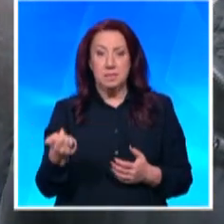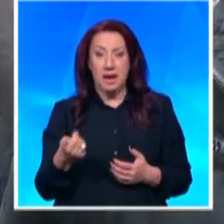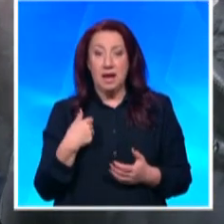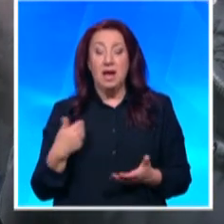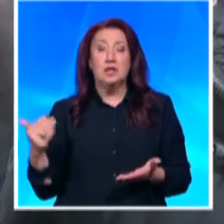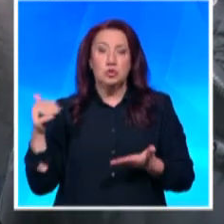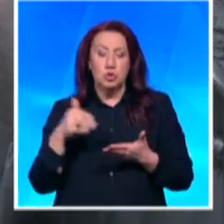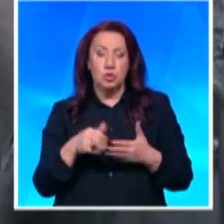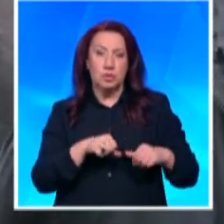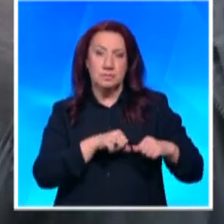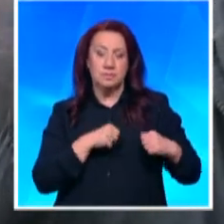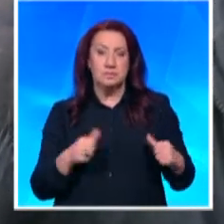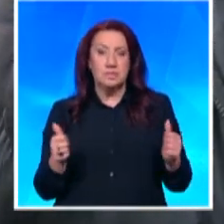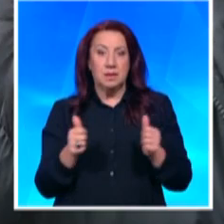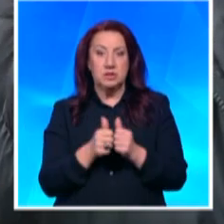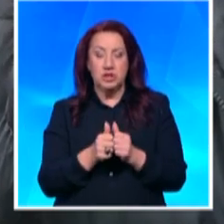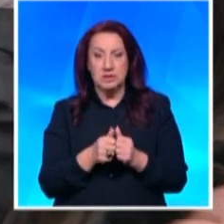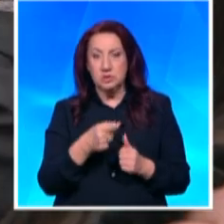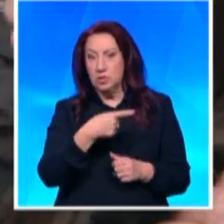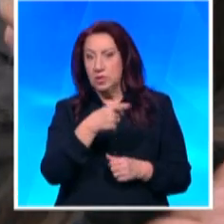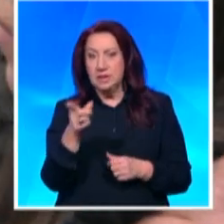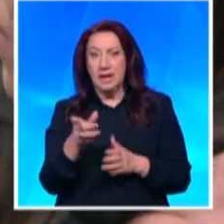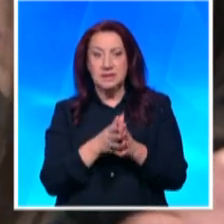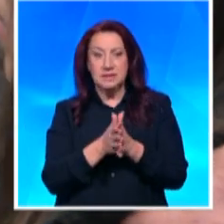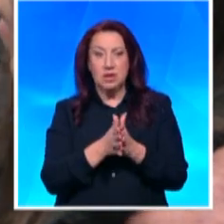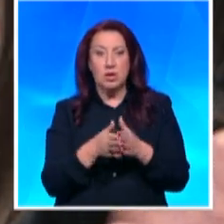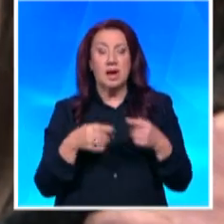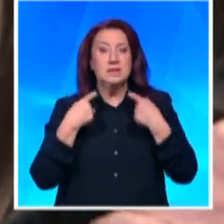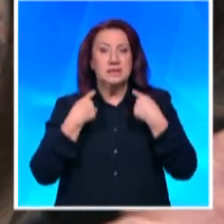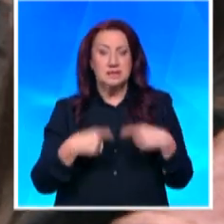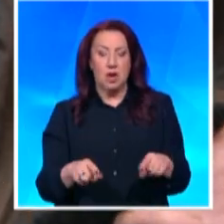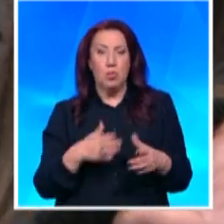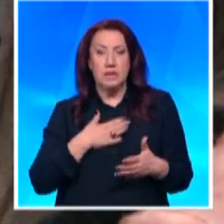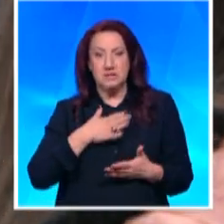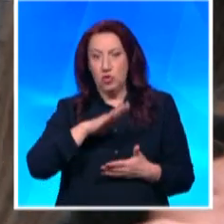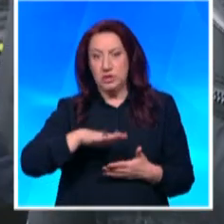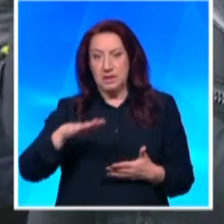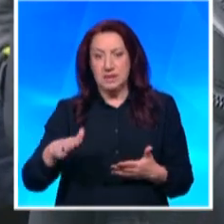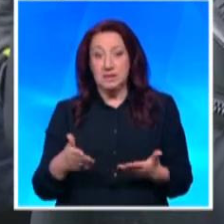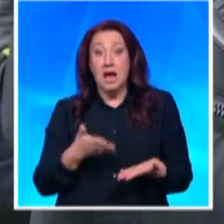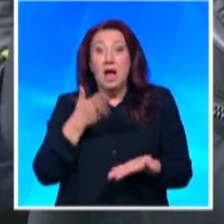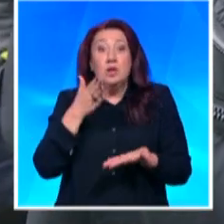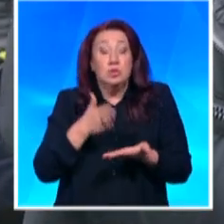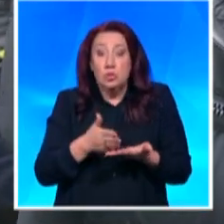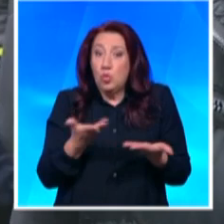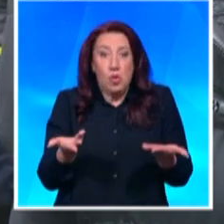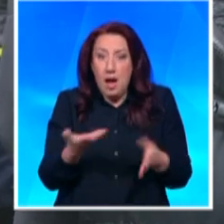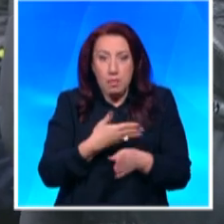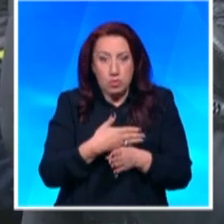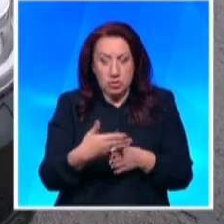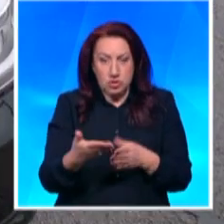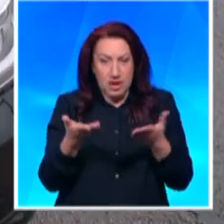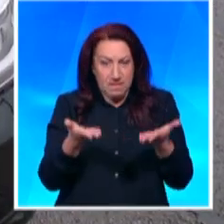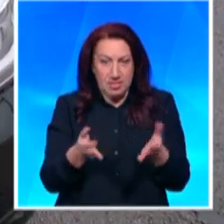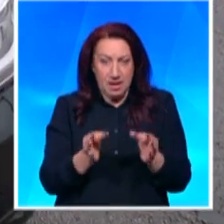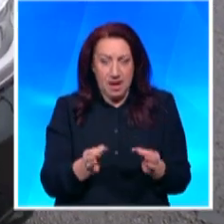съпричастна с тия хора, почерлени като нас. До кога ще продължава това наистина? До кога? До кога ще ни убиват